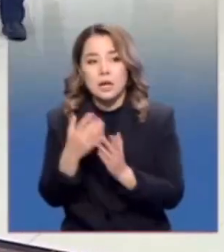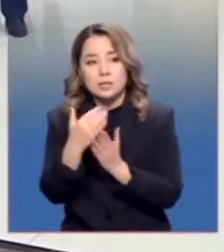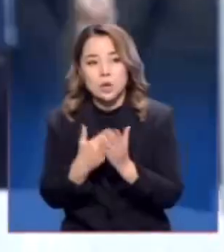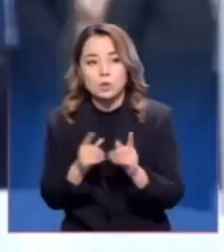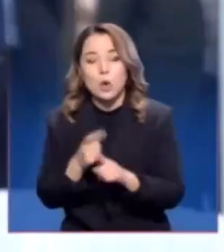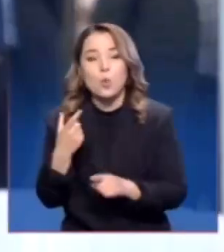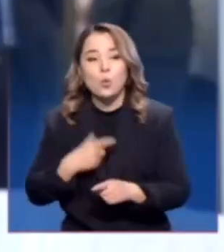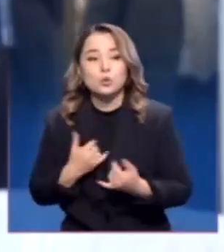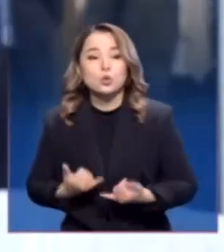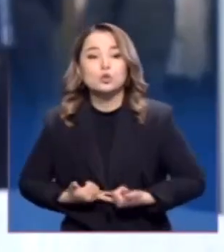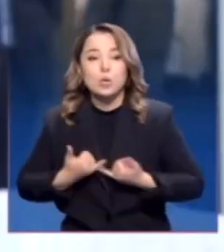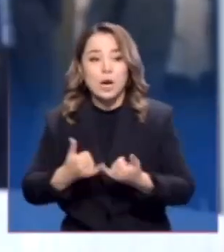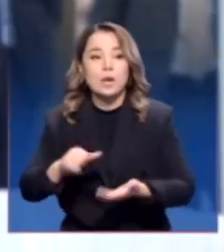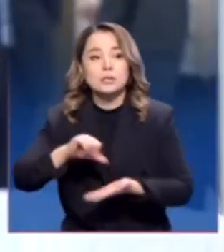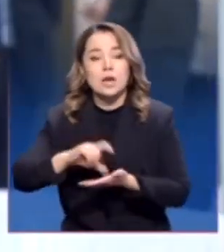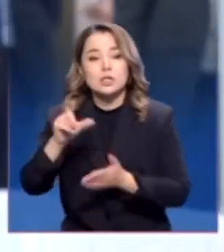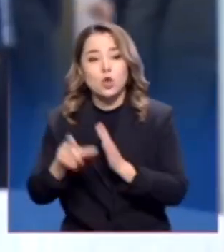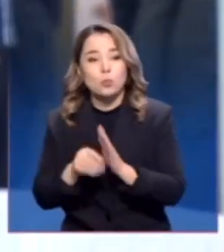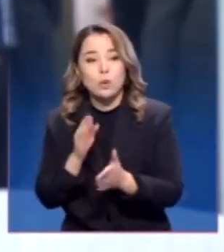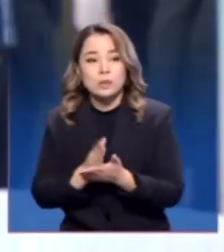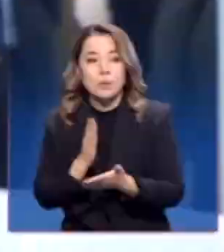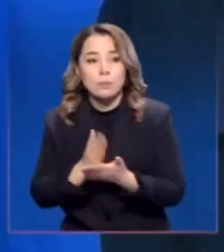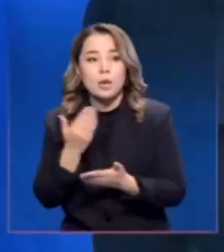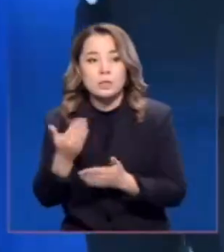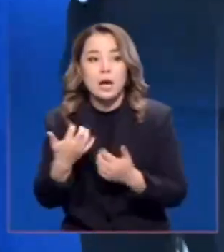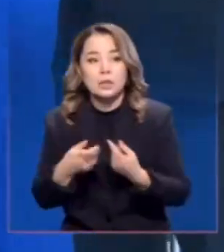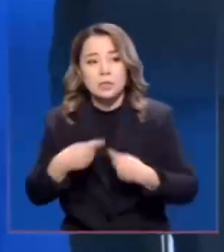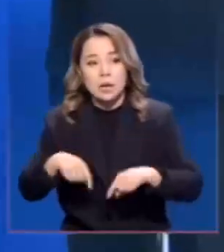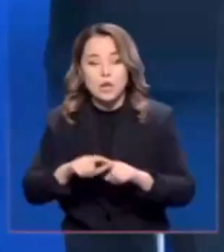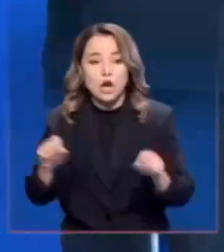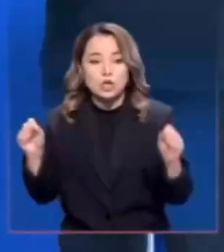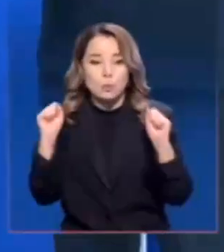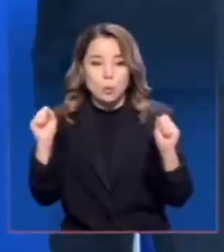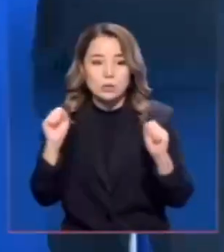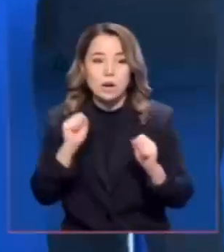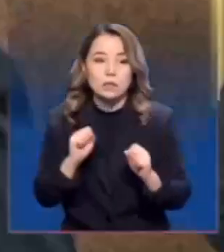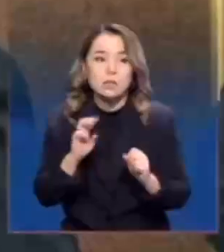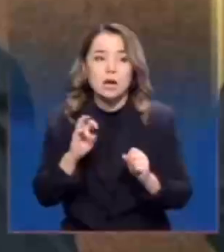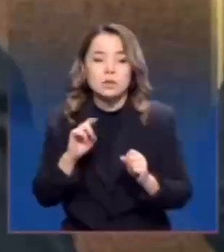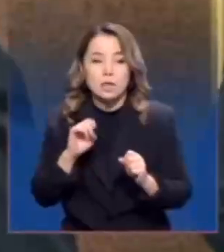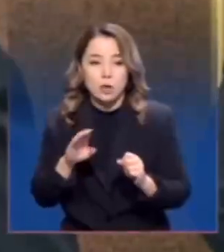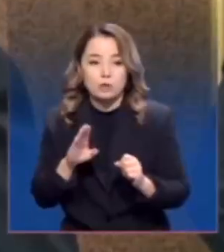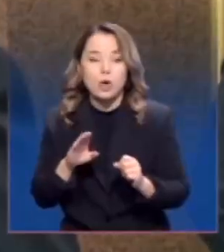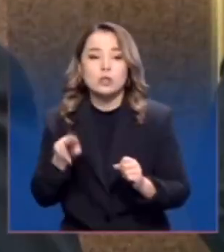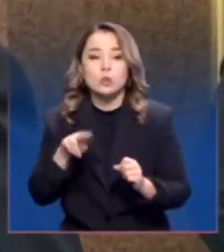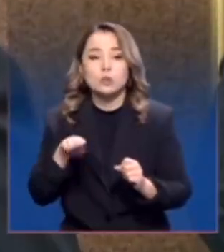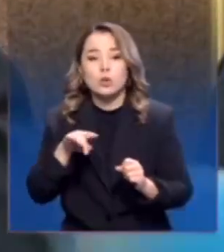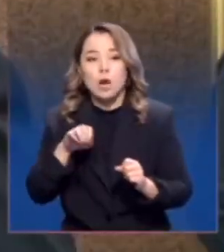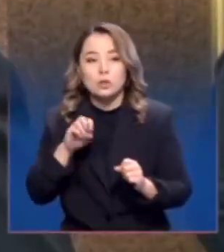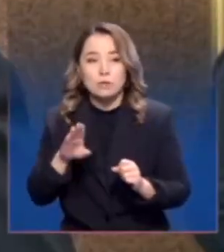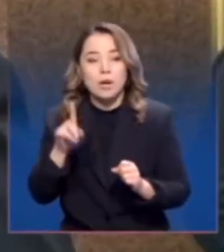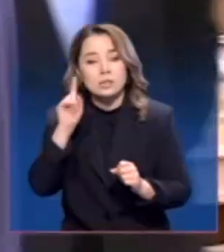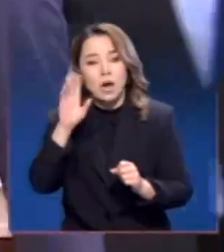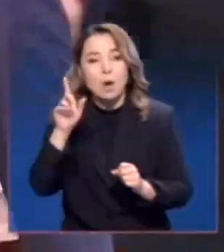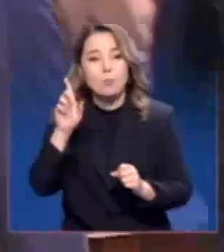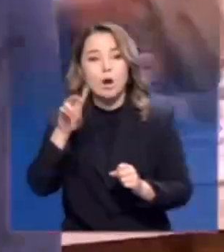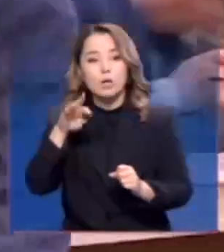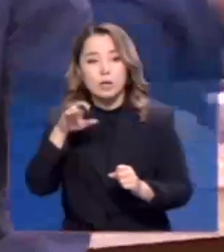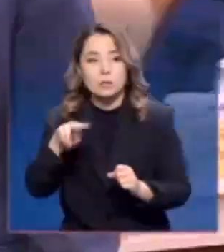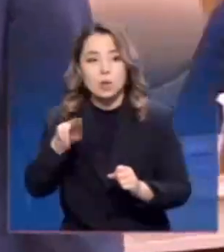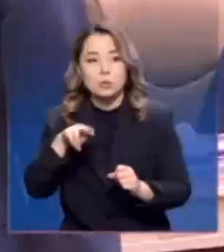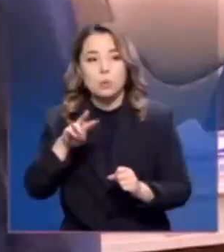емес, өзін өзі ұсынып та депутат болғандар бар. Олардың арасында спортшы Ардақ Назаров, Дәулет Тұрлыханов, танымал блогер